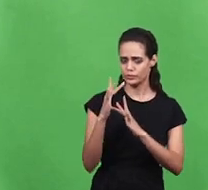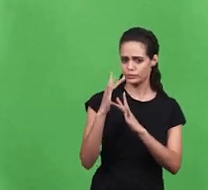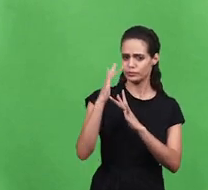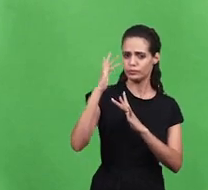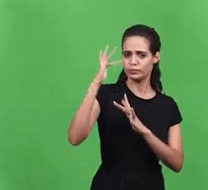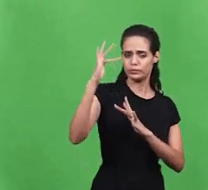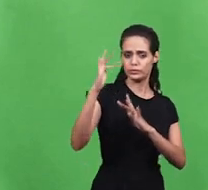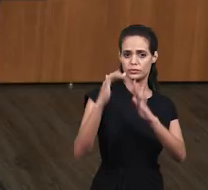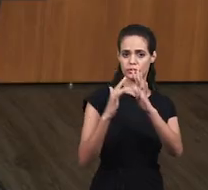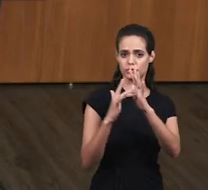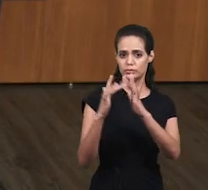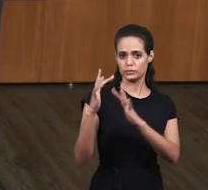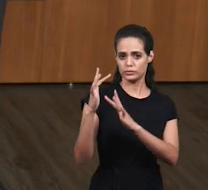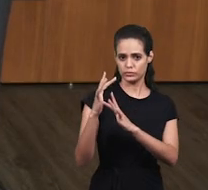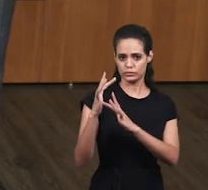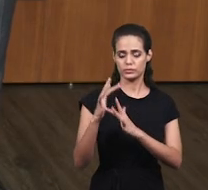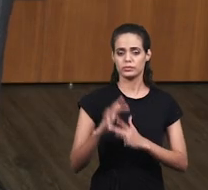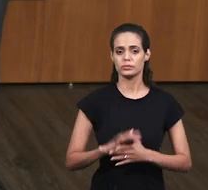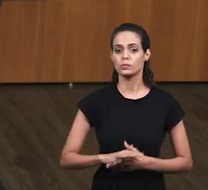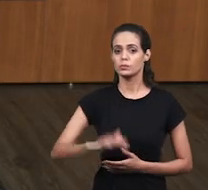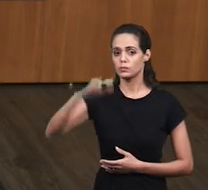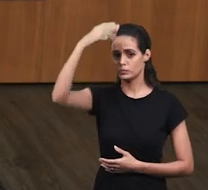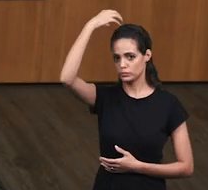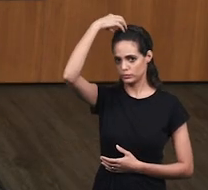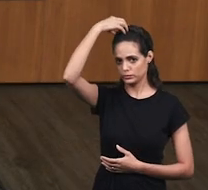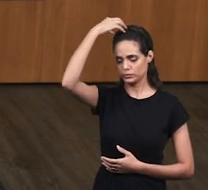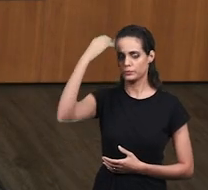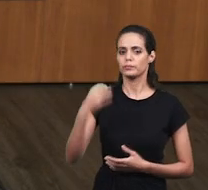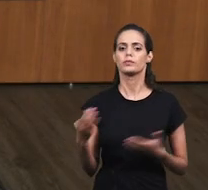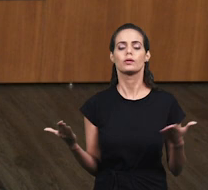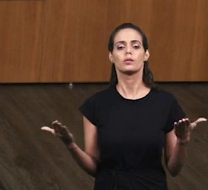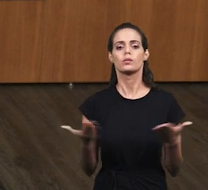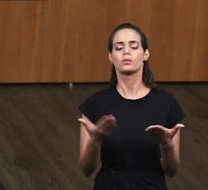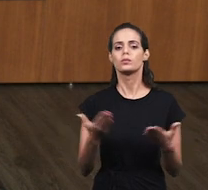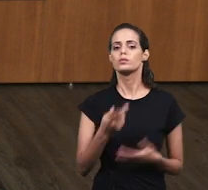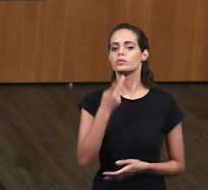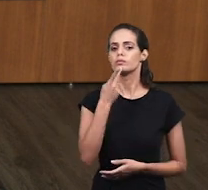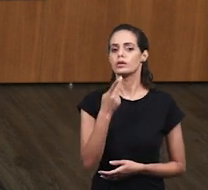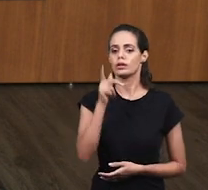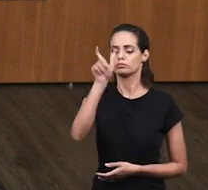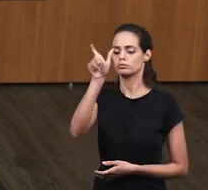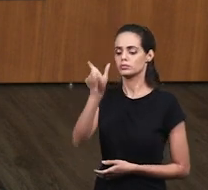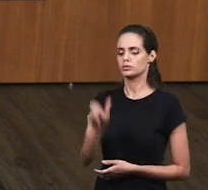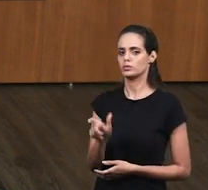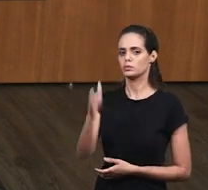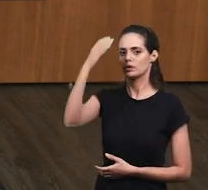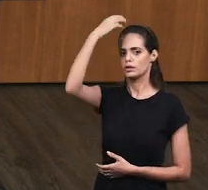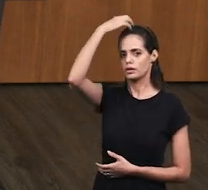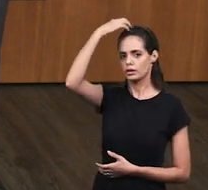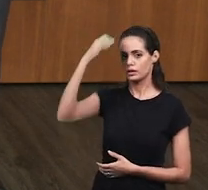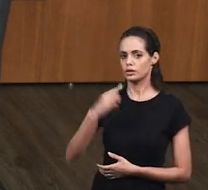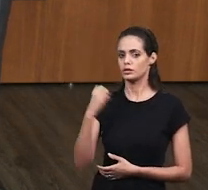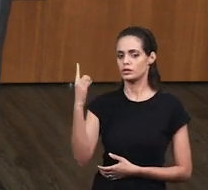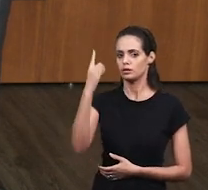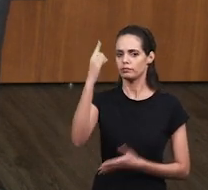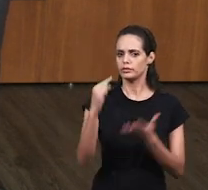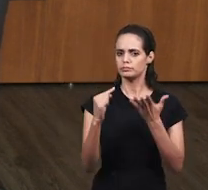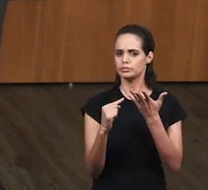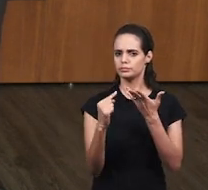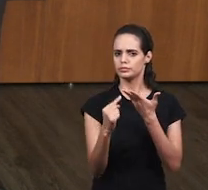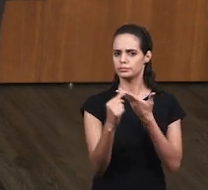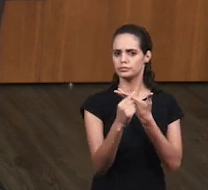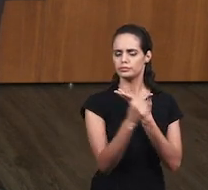Ce personnage que nous allons parler aujourd'hui, c'est le roi David. Les aspects prophétiques qui démontrent la vie de